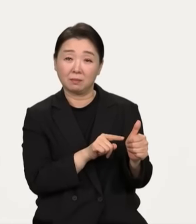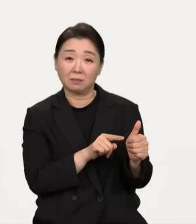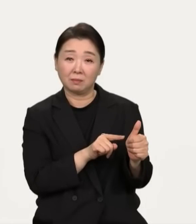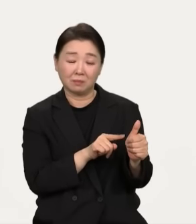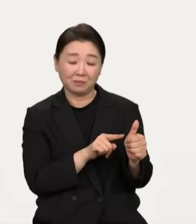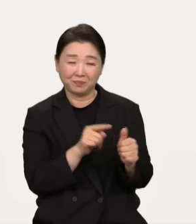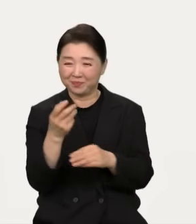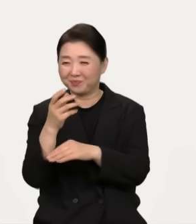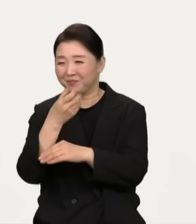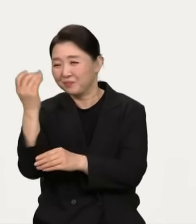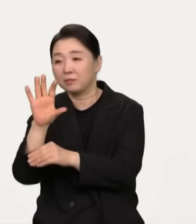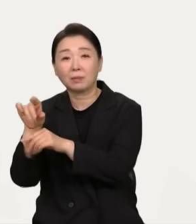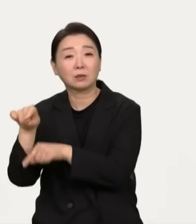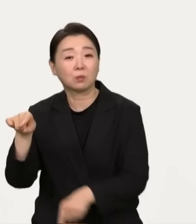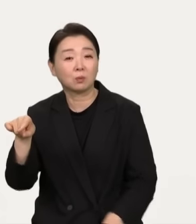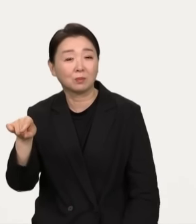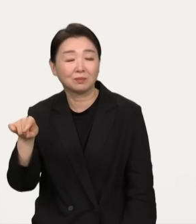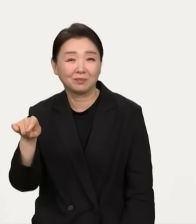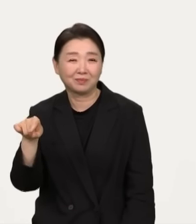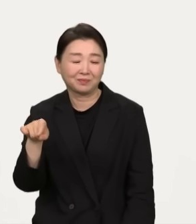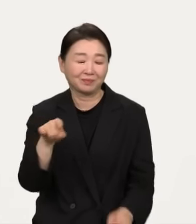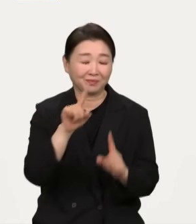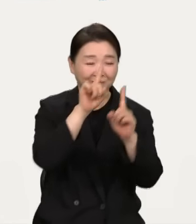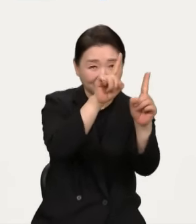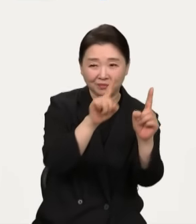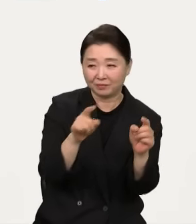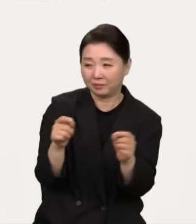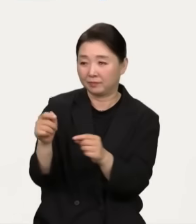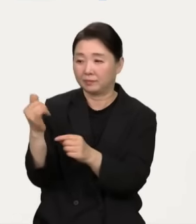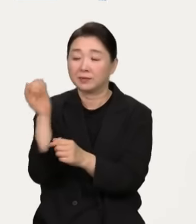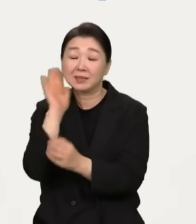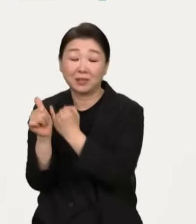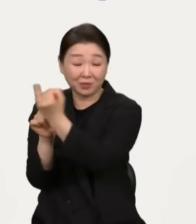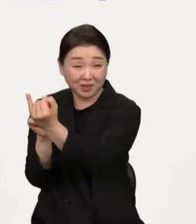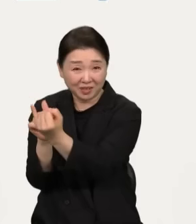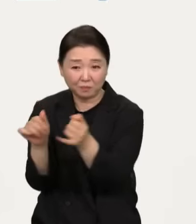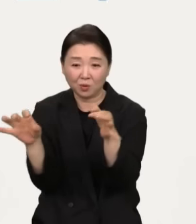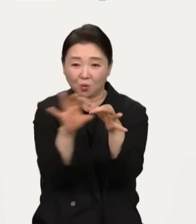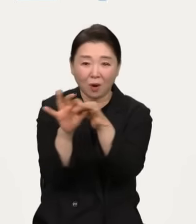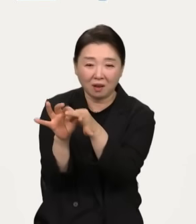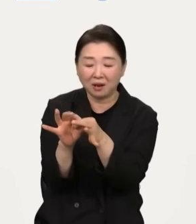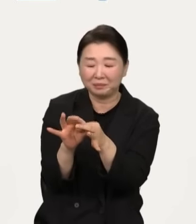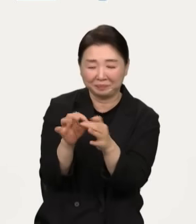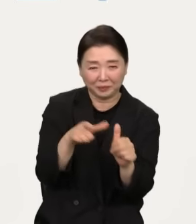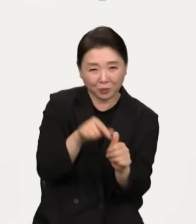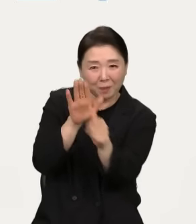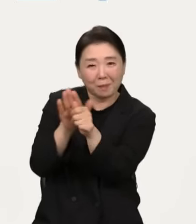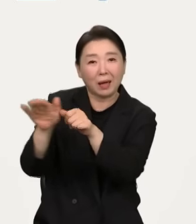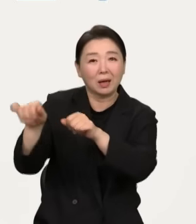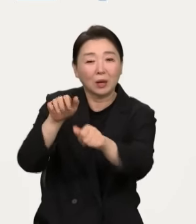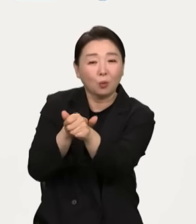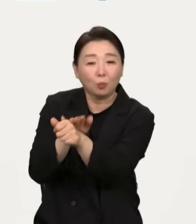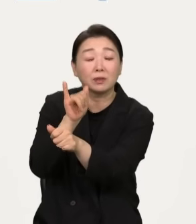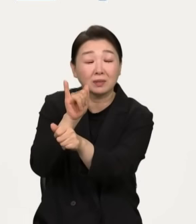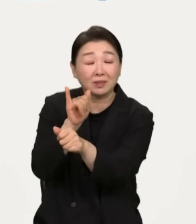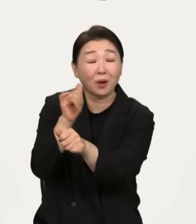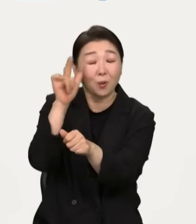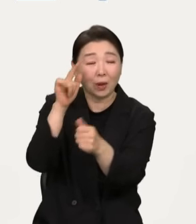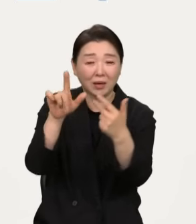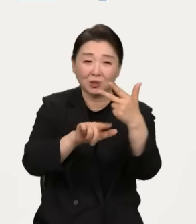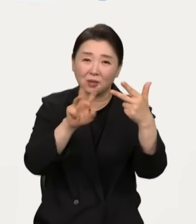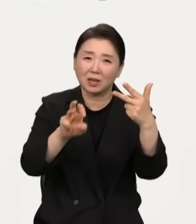언론이 이종훈 씨가 김건희 여사를 연결 고리로 해서 임존 사단장에 대한 뭐 구명 로비를 해서 3월 7월 31일 이처 보류 지시가